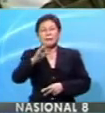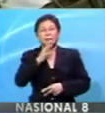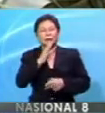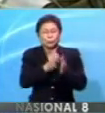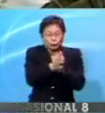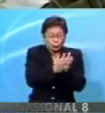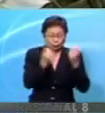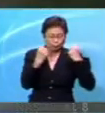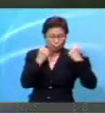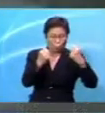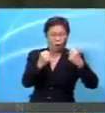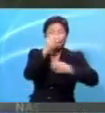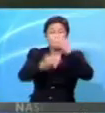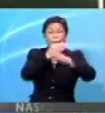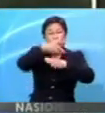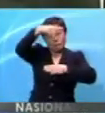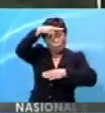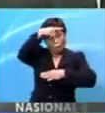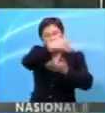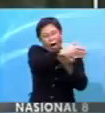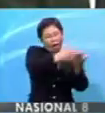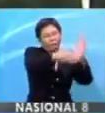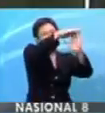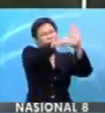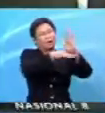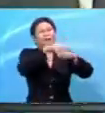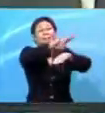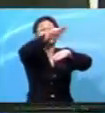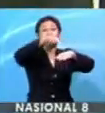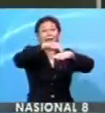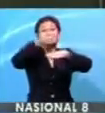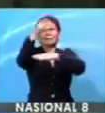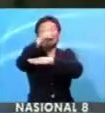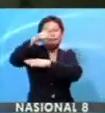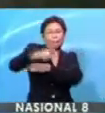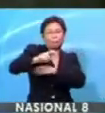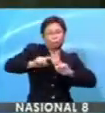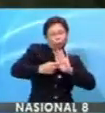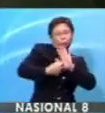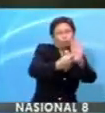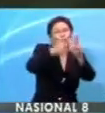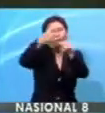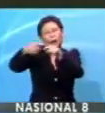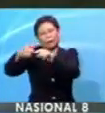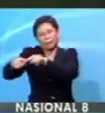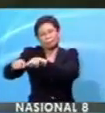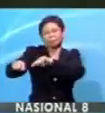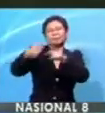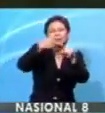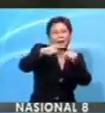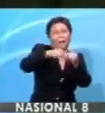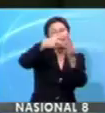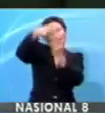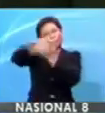menegaskanahasa Bu yang menjadi sebahagian agenda nasional kerajaan perlu diterjemah dalam pelbagai bentuk tindakan dan